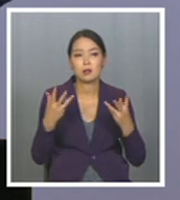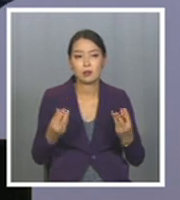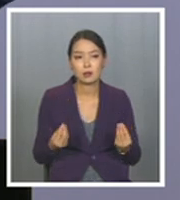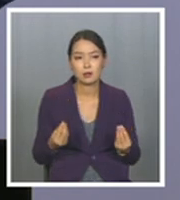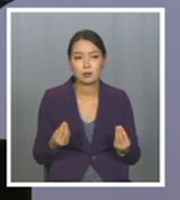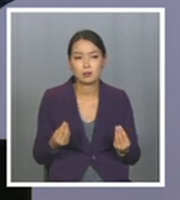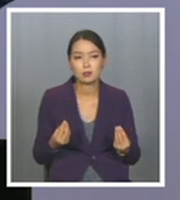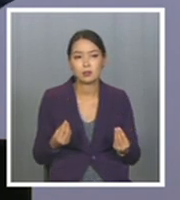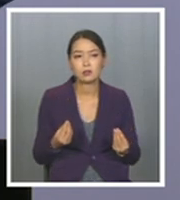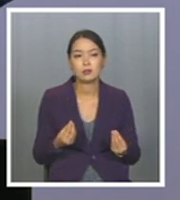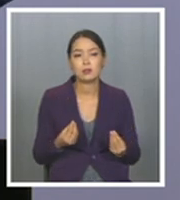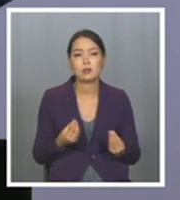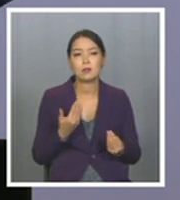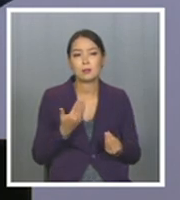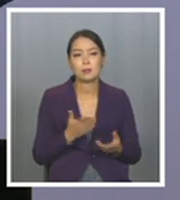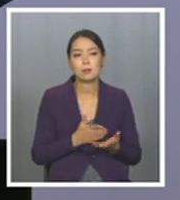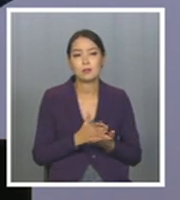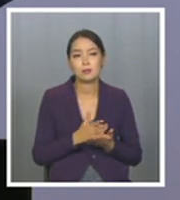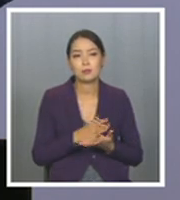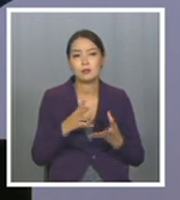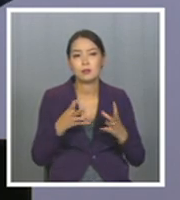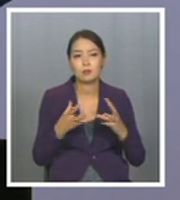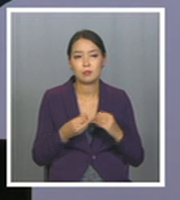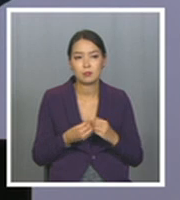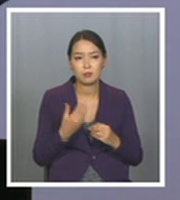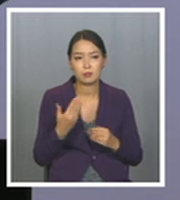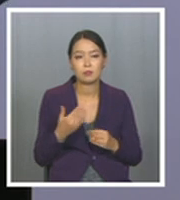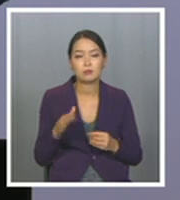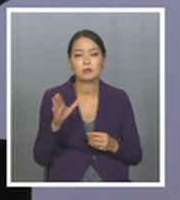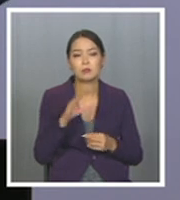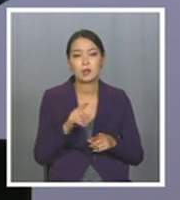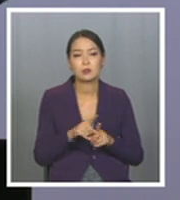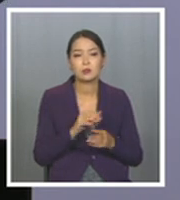кезең қайраткерлер тарапынан үшбу хаттардың жазылуына да себепші болды.